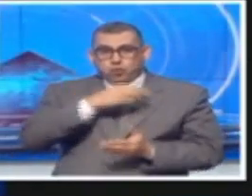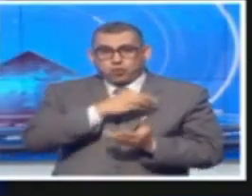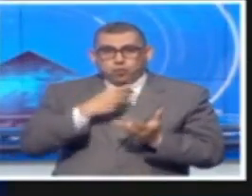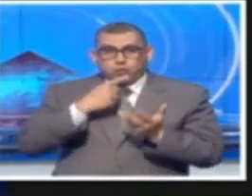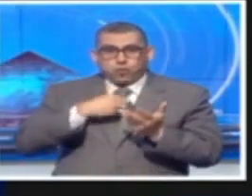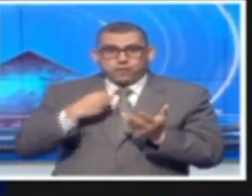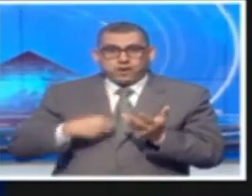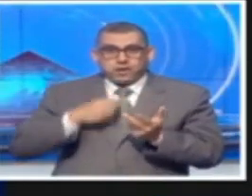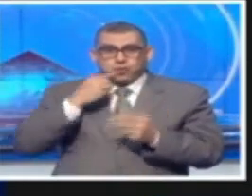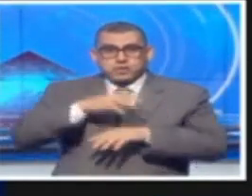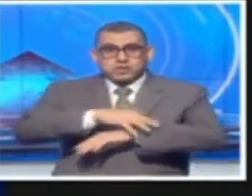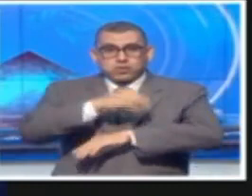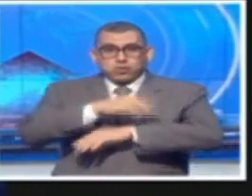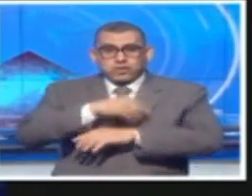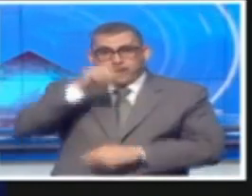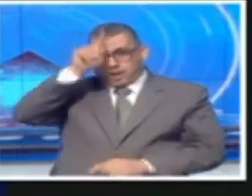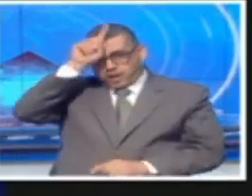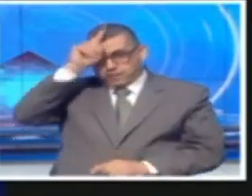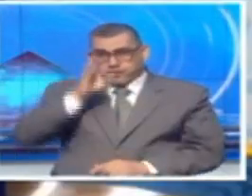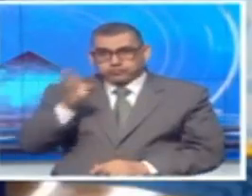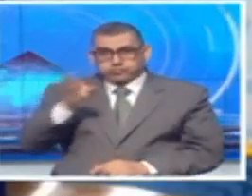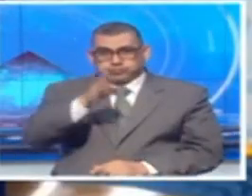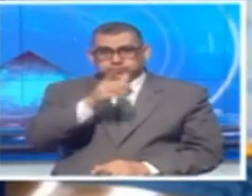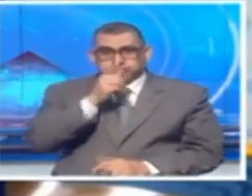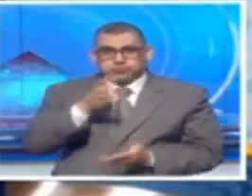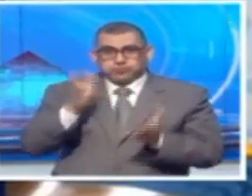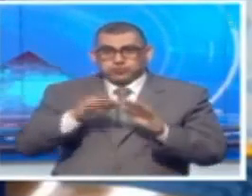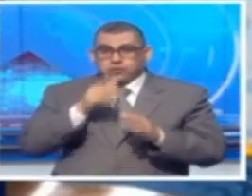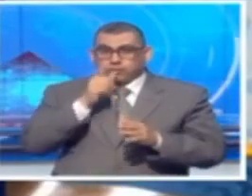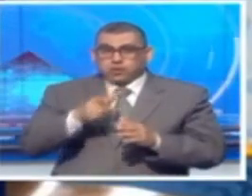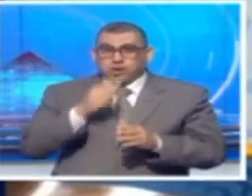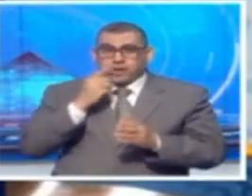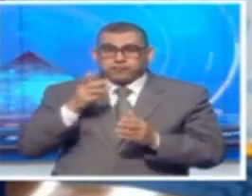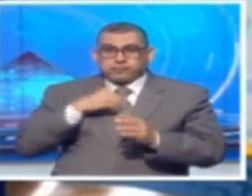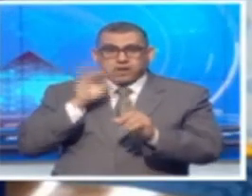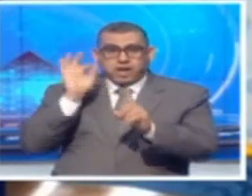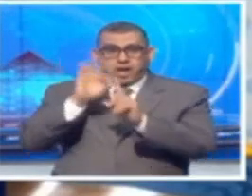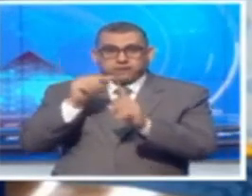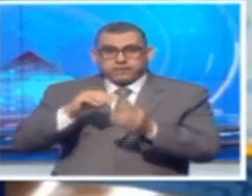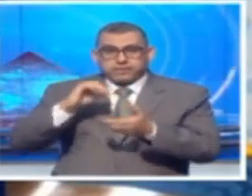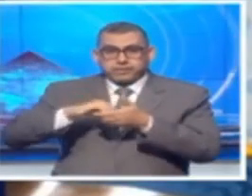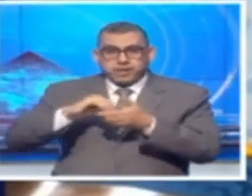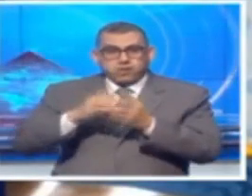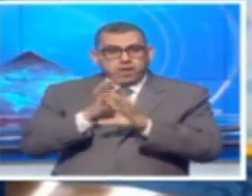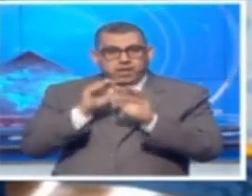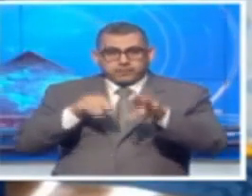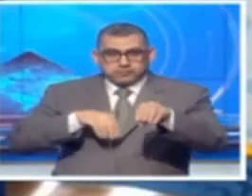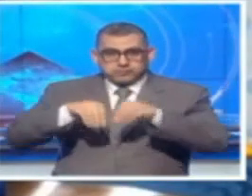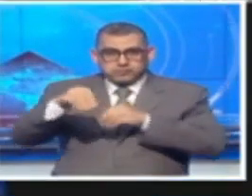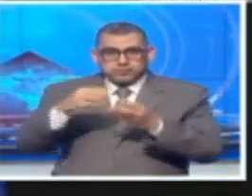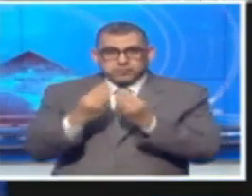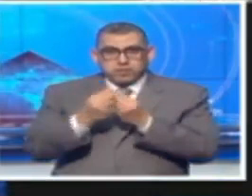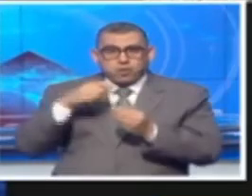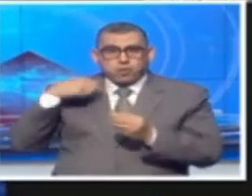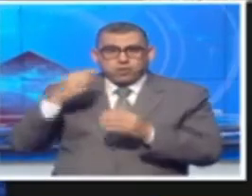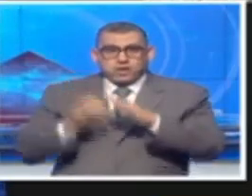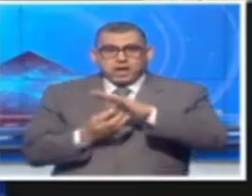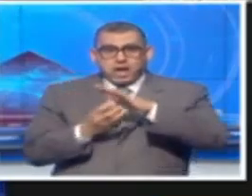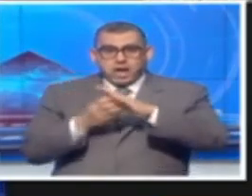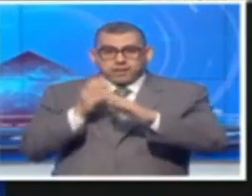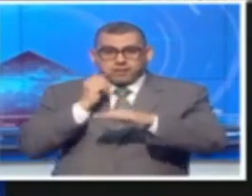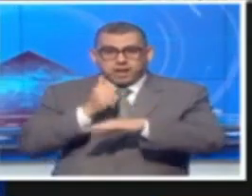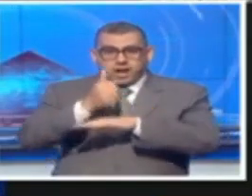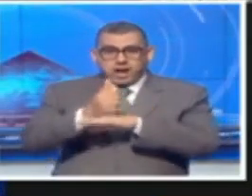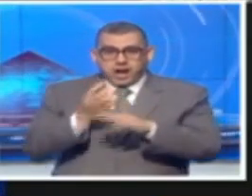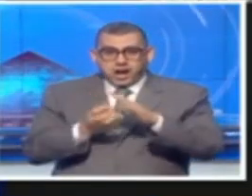ورومانيا والسويد وألمانيا وغيرها من الدول، مشيرا إلى أن هناك تعاونا وتنسيقا مع وزارة